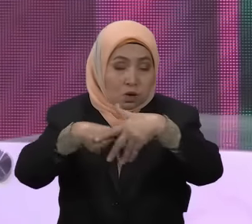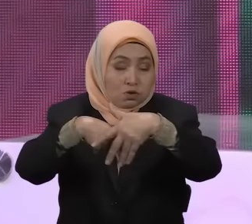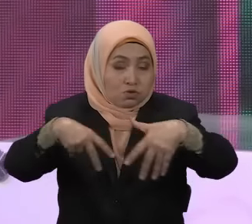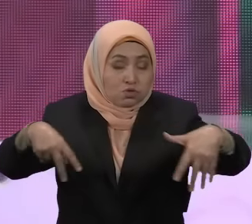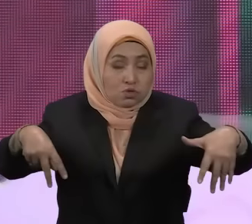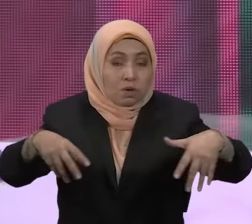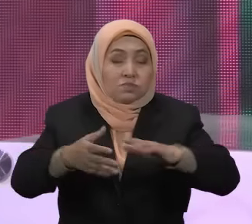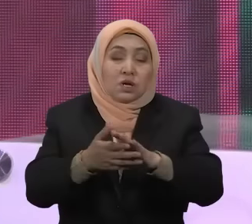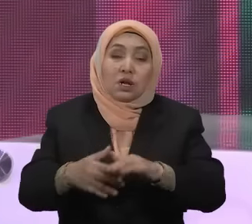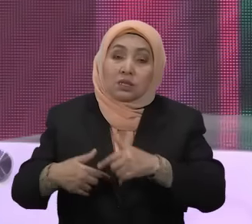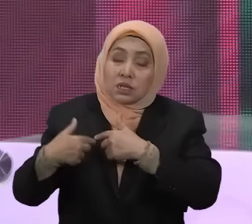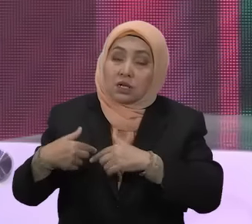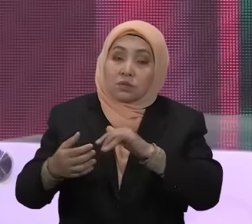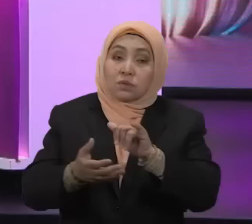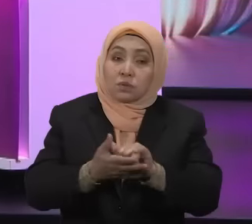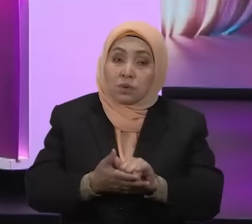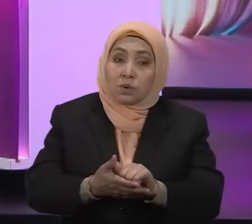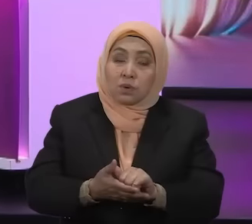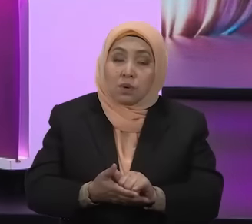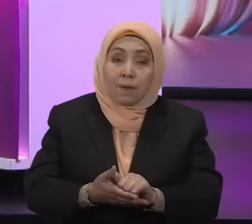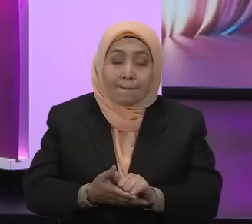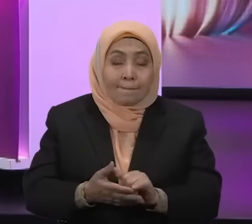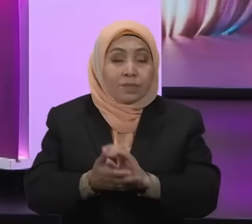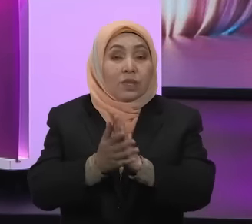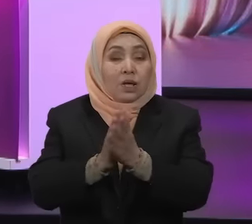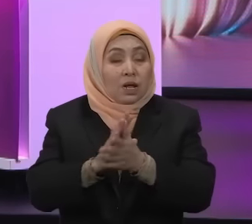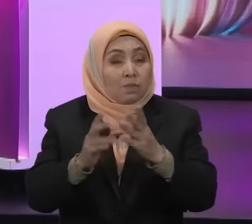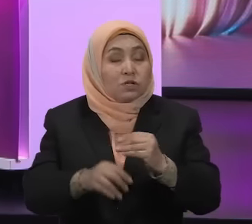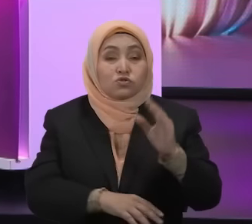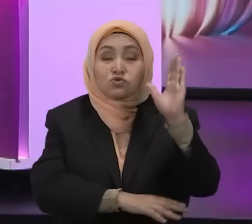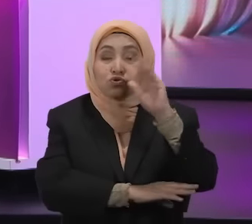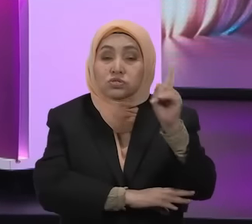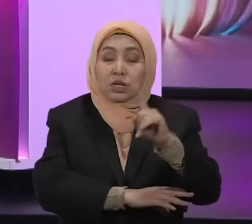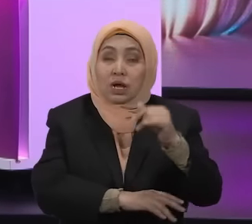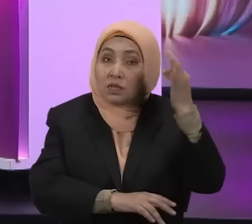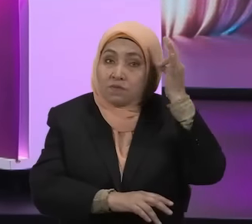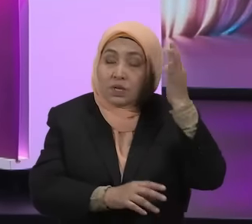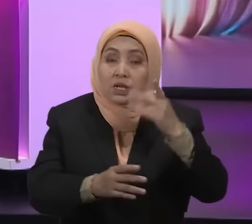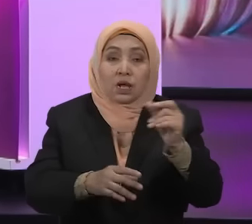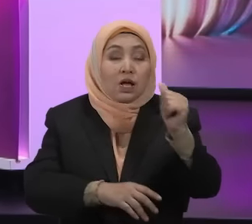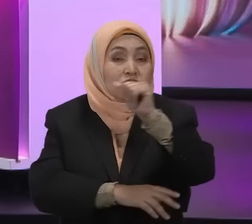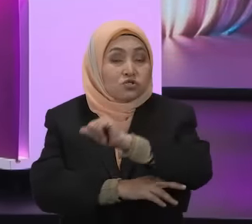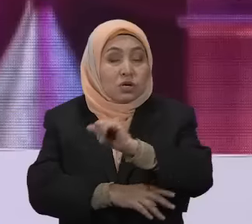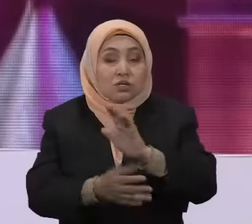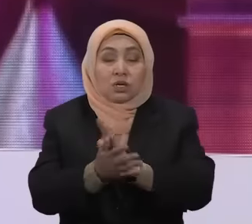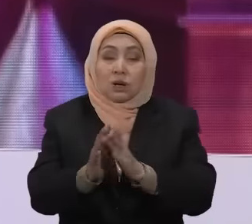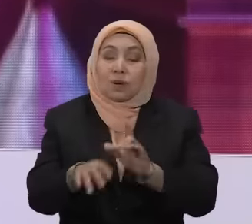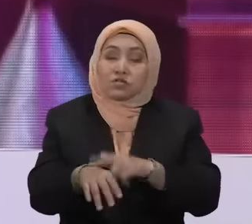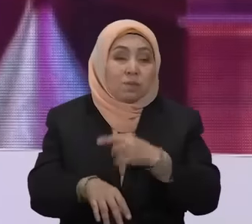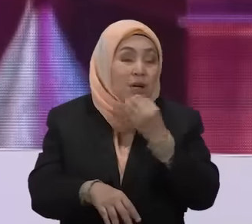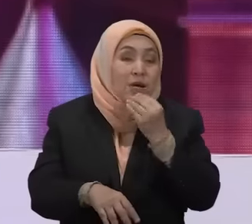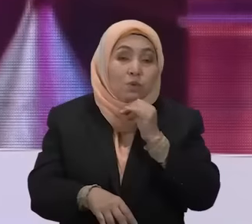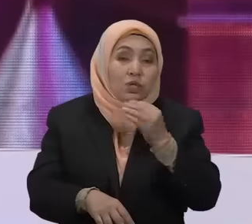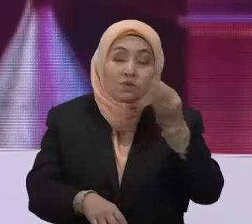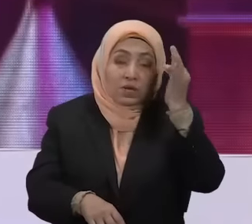solat. Dan hati tu orang kata apa? Pergi Zuhur, habis solat Zuhur, dah terfikir nak asal pula jagi. Mm-hmm. Kan masa makan pun dah terfikir